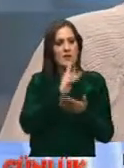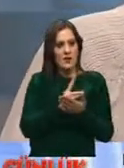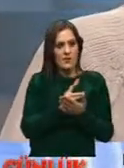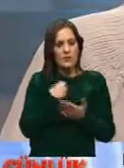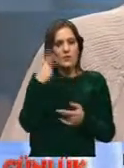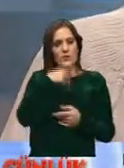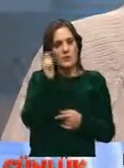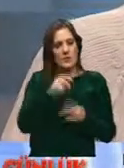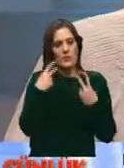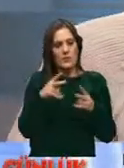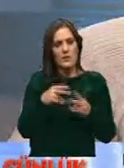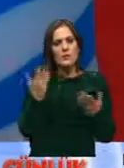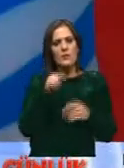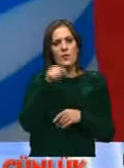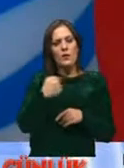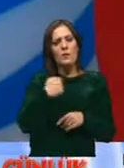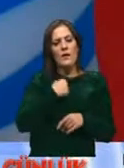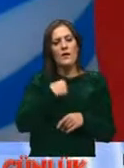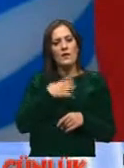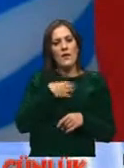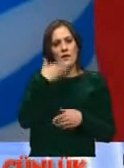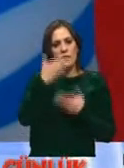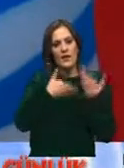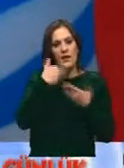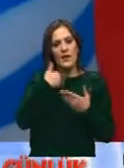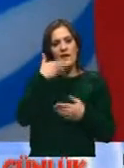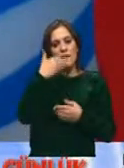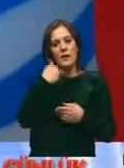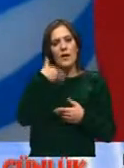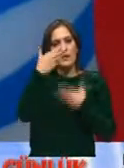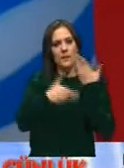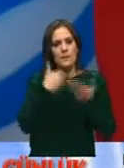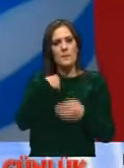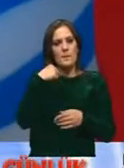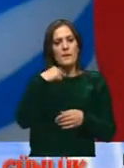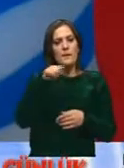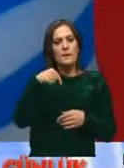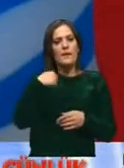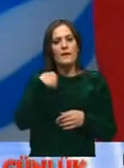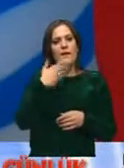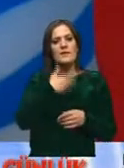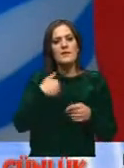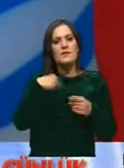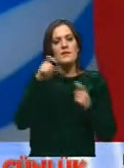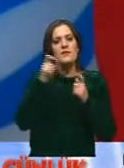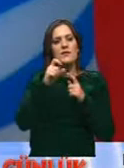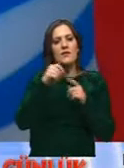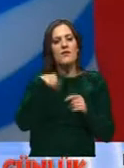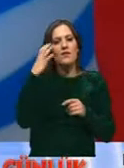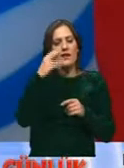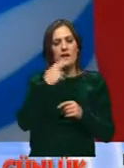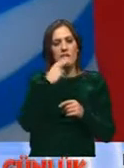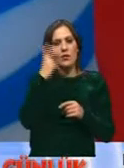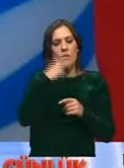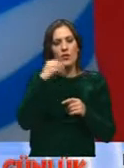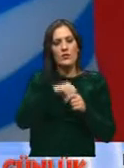kesinlikle müzik yapabilir. Madem öyle ben de kendi hikayemi anlatayım, hikayemizi anlatayım. Efendim şimdi Sevda Cenep Antık Vakfı Kadınlar